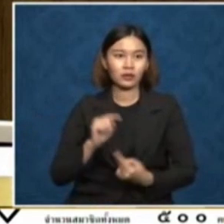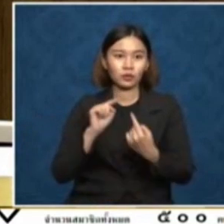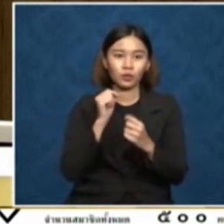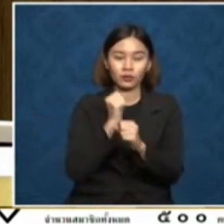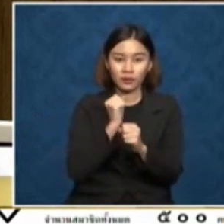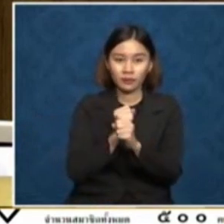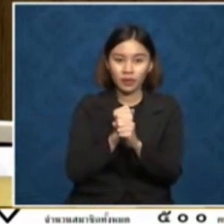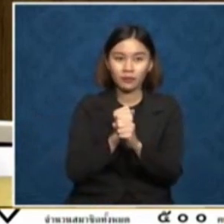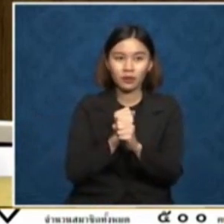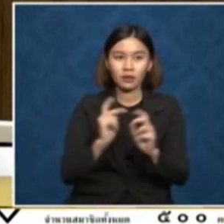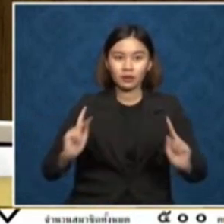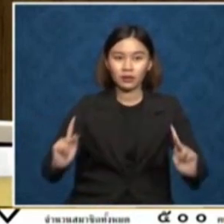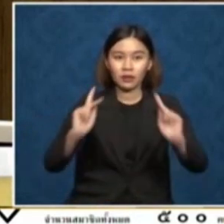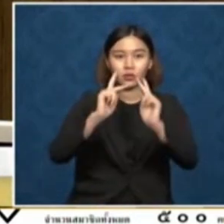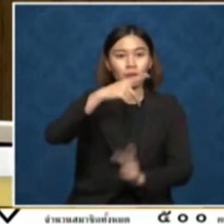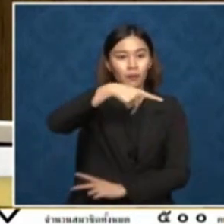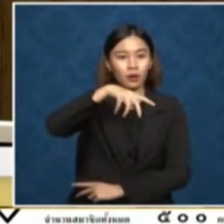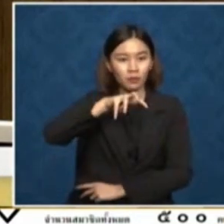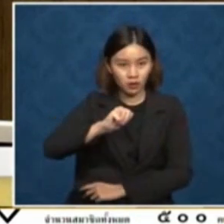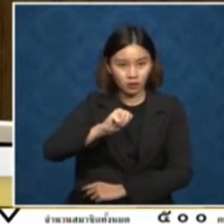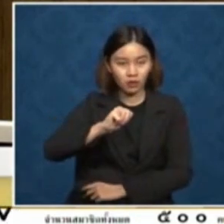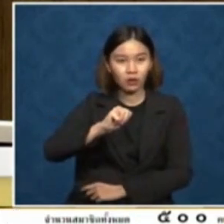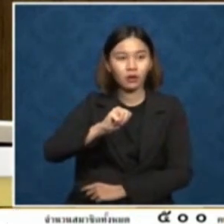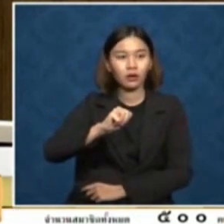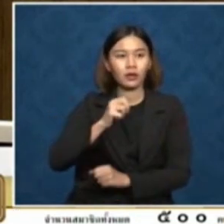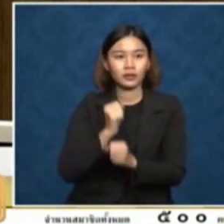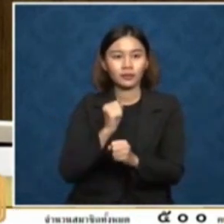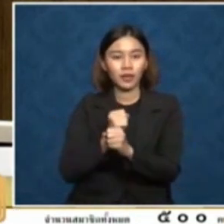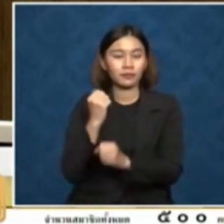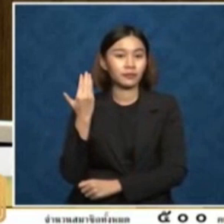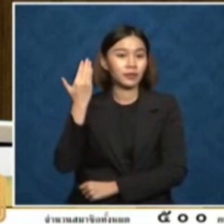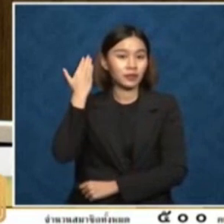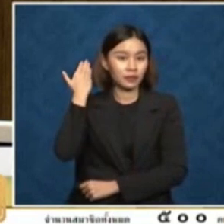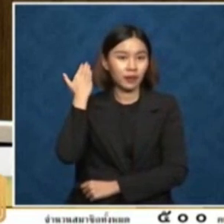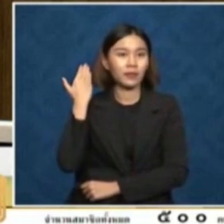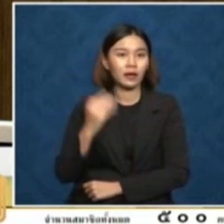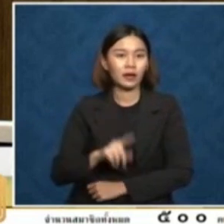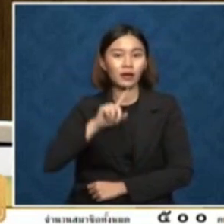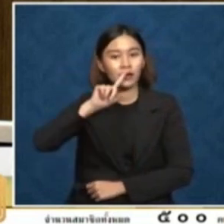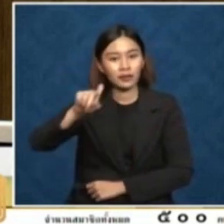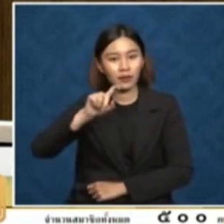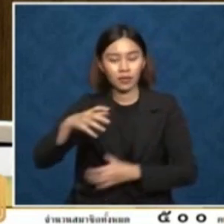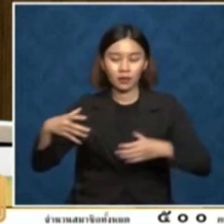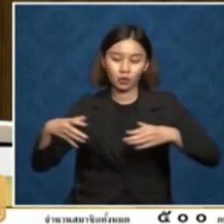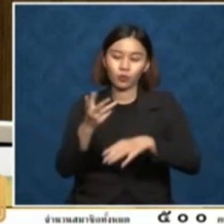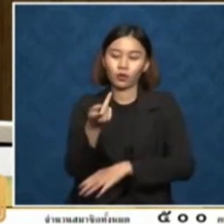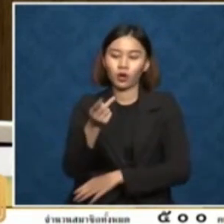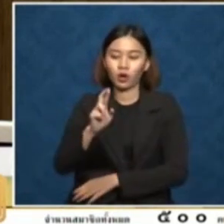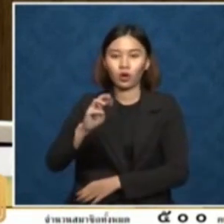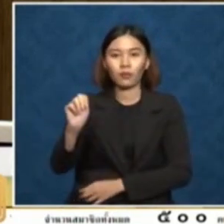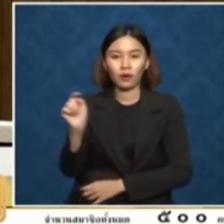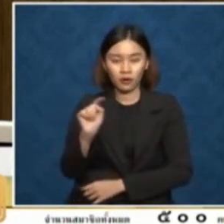การทำงานของกระทรวงพม.นะคะจากการทำงานที่ผ่านมาก็ต้องสอบถามไปทางคณะรัฐมนตรี